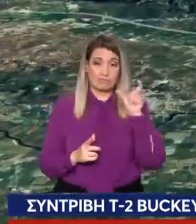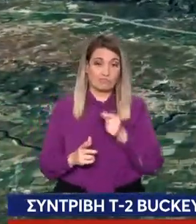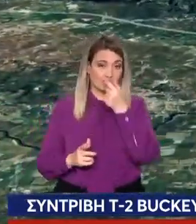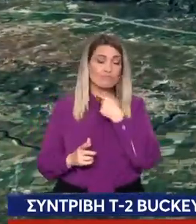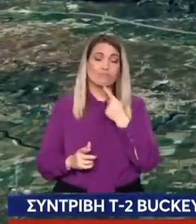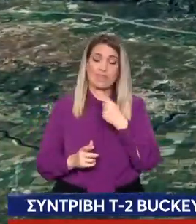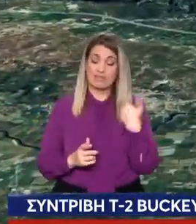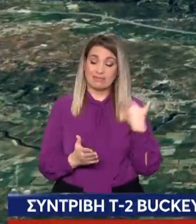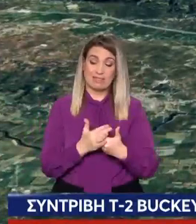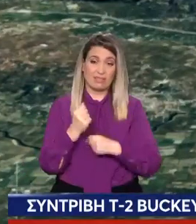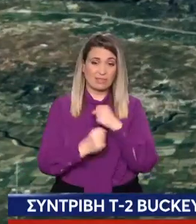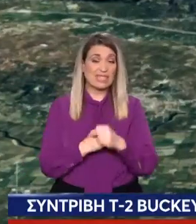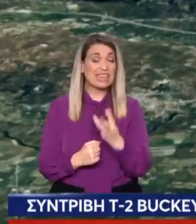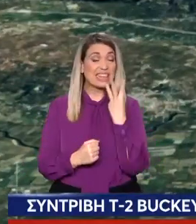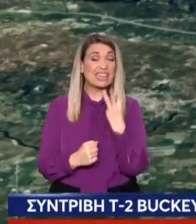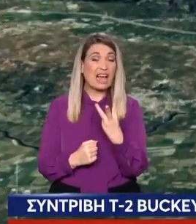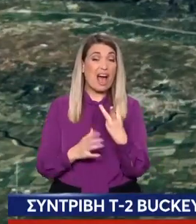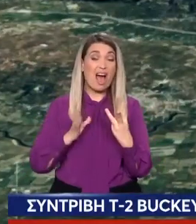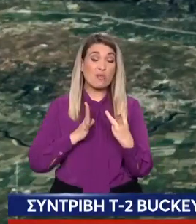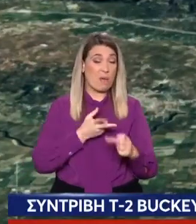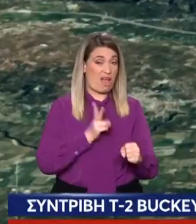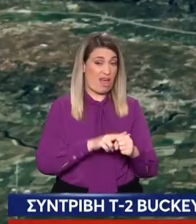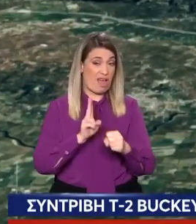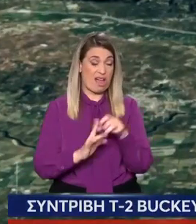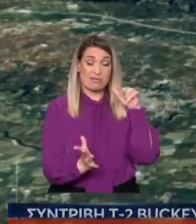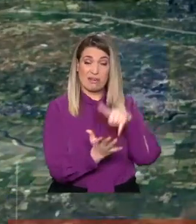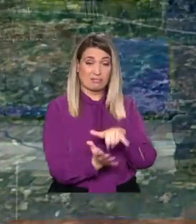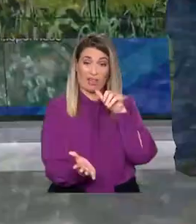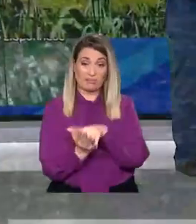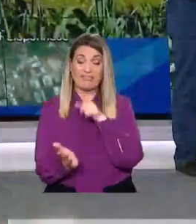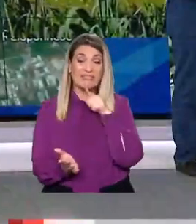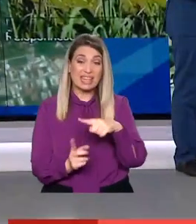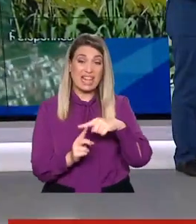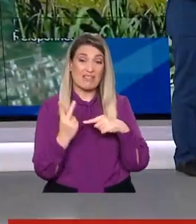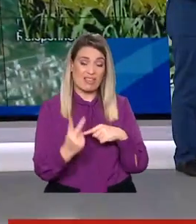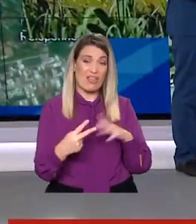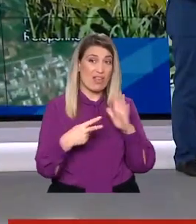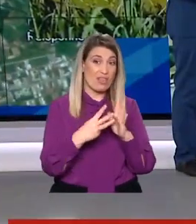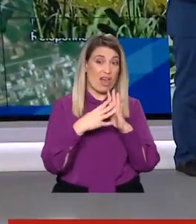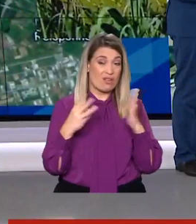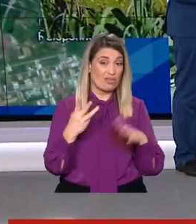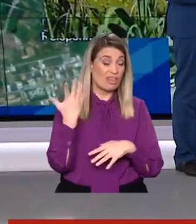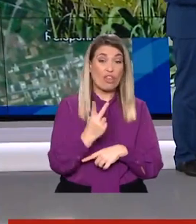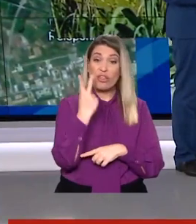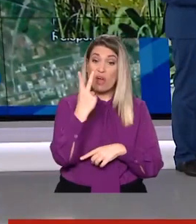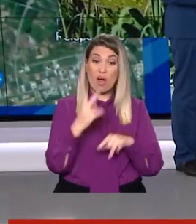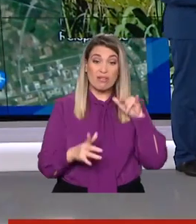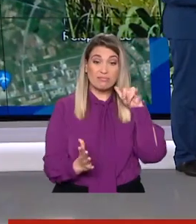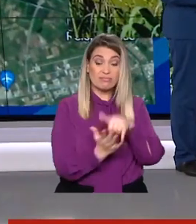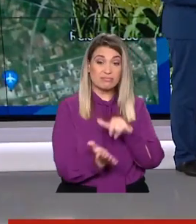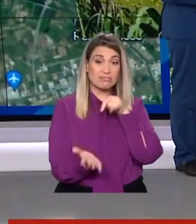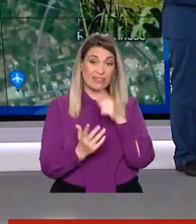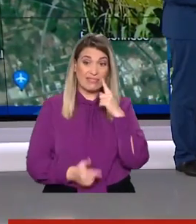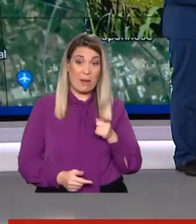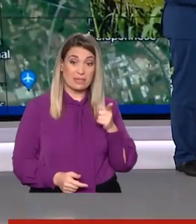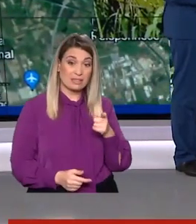τρεις απώλειες μαχητικών ΤΑΦ2. Για να δούμε και τις κάρτες. Το 2018 ήταν η πιο άσχημη χρονιά για τα ΤΑΦ2. Έτσι, στις